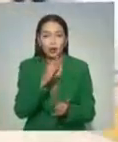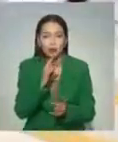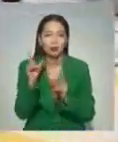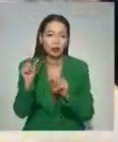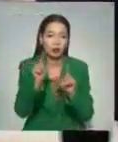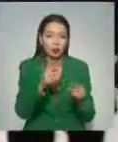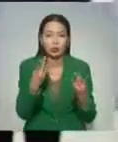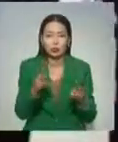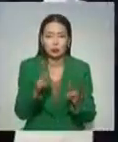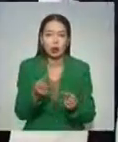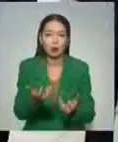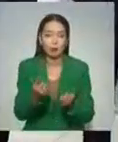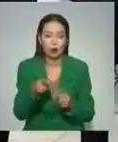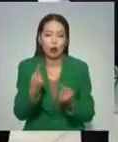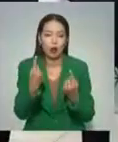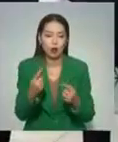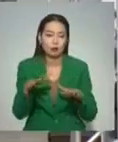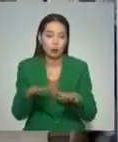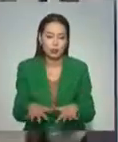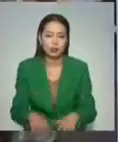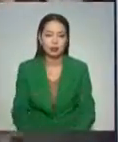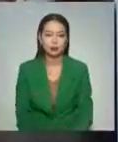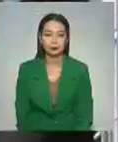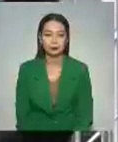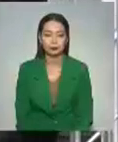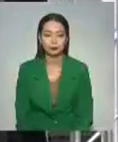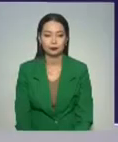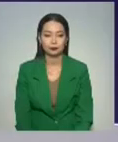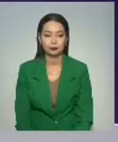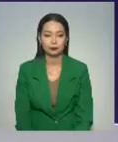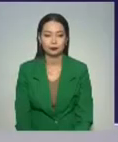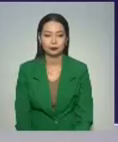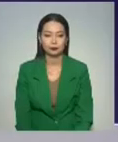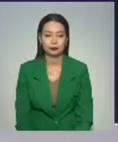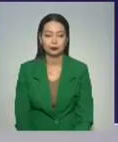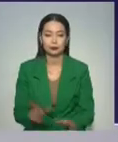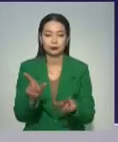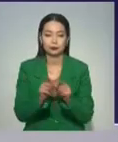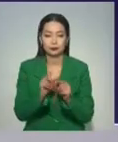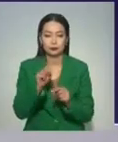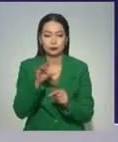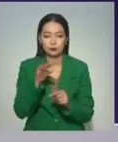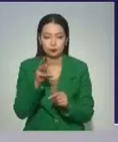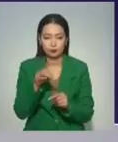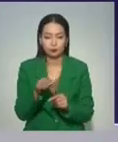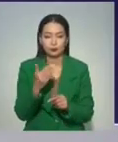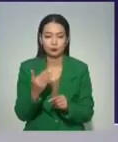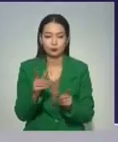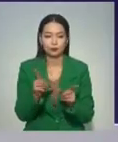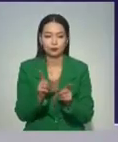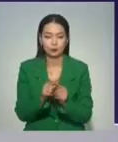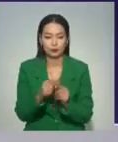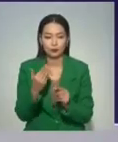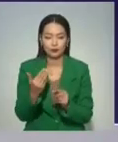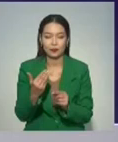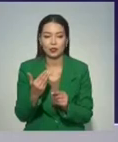пороги разных зданий, а получать услуги в одном месте. Мы с акиматом Астаны и под руководством администрации